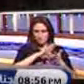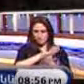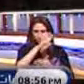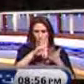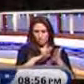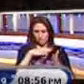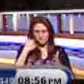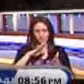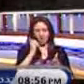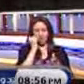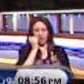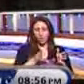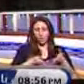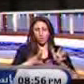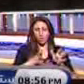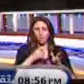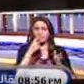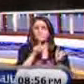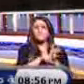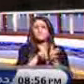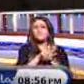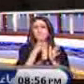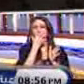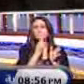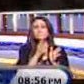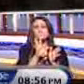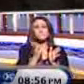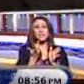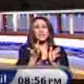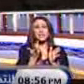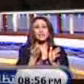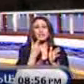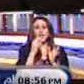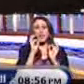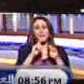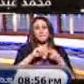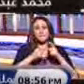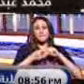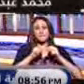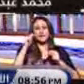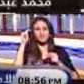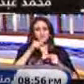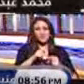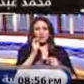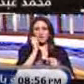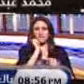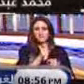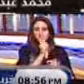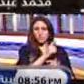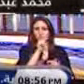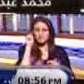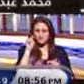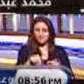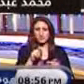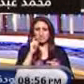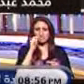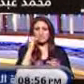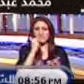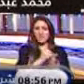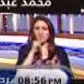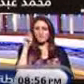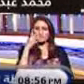القتل والاغتيال بهذا الشكل هي جريمة مدبر وممول وليست جريمة منفذ فقط. اللي عايز أقول